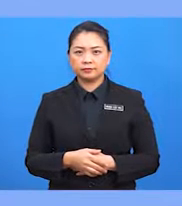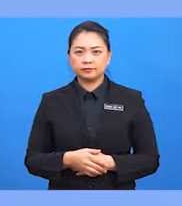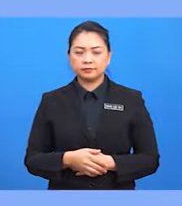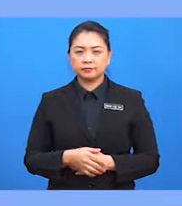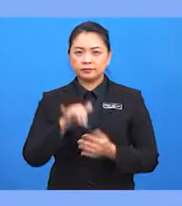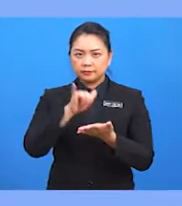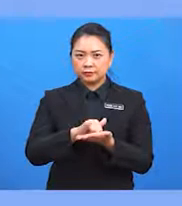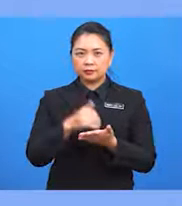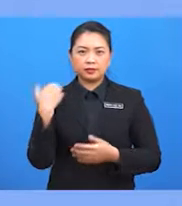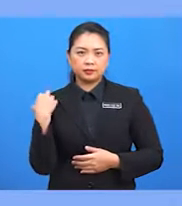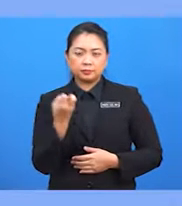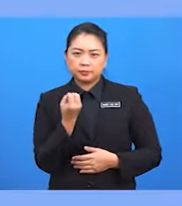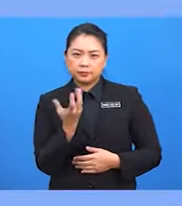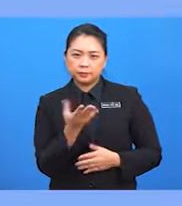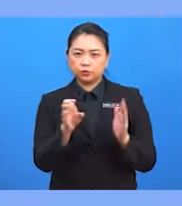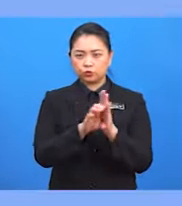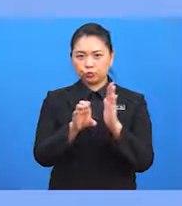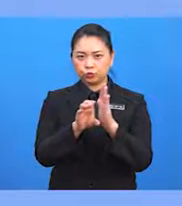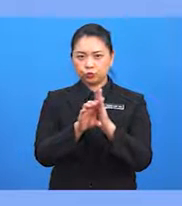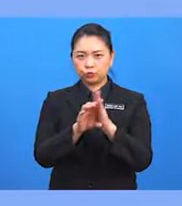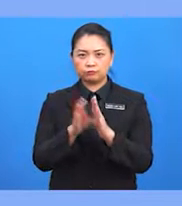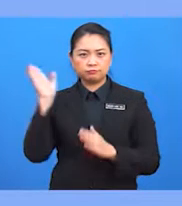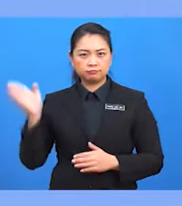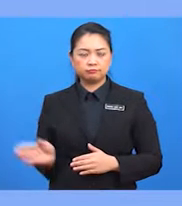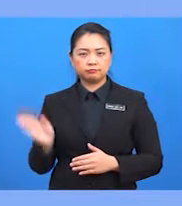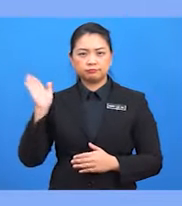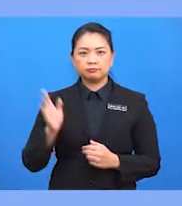Berikut adalah beberapa contoh lakaran awal untuk tugasan ini.